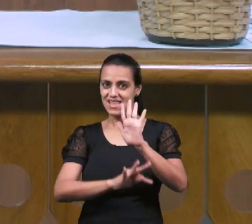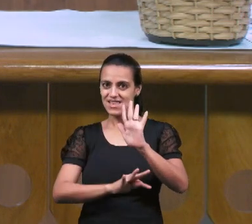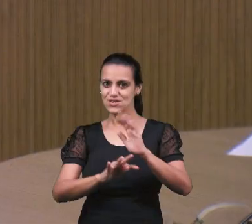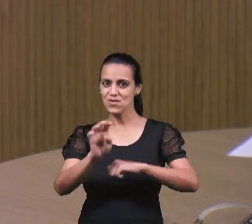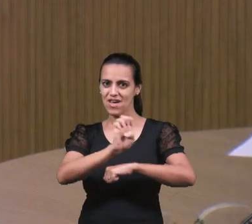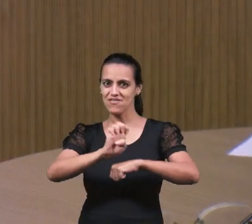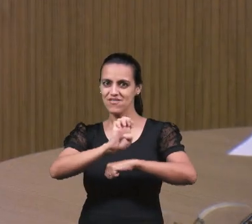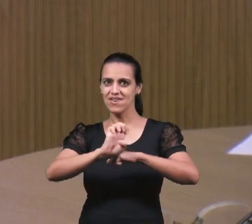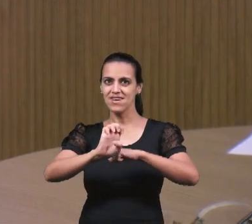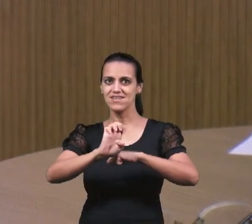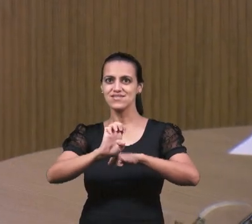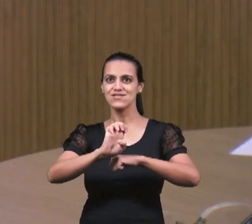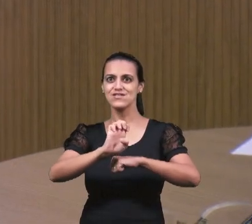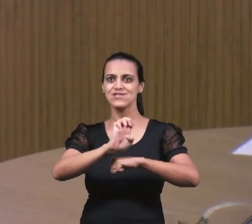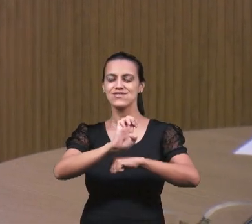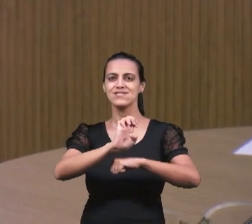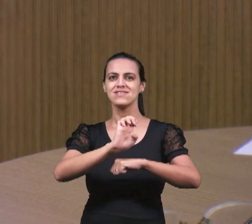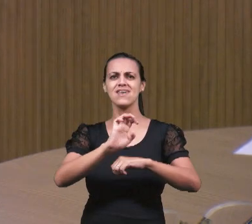Éphésiens.